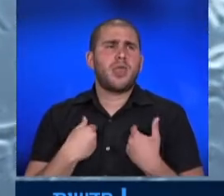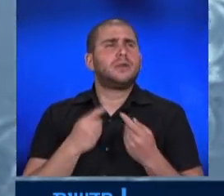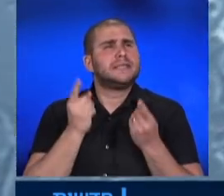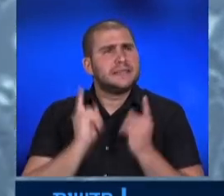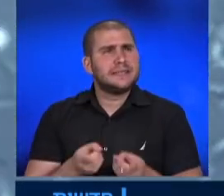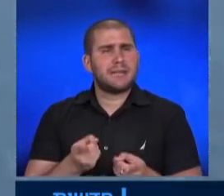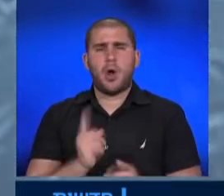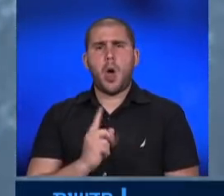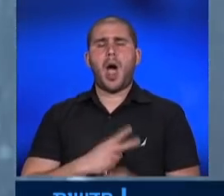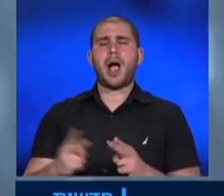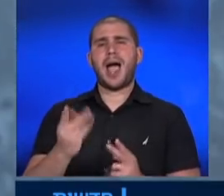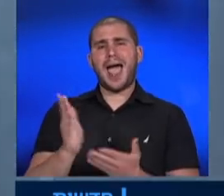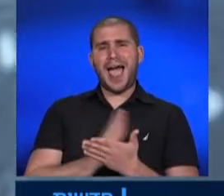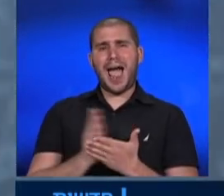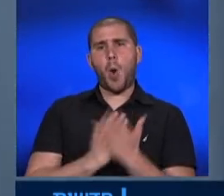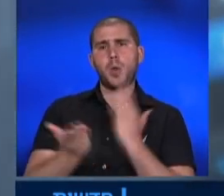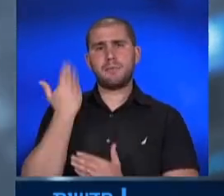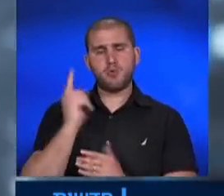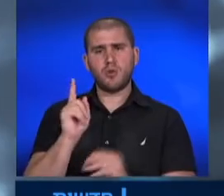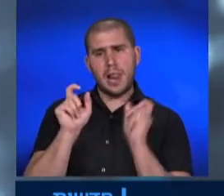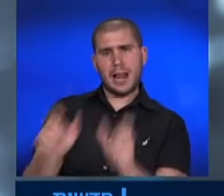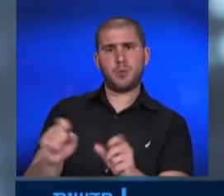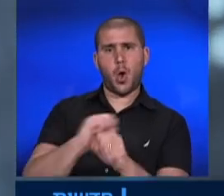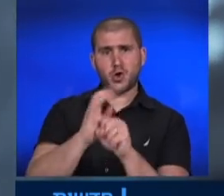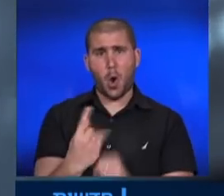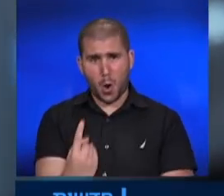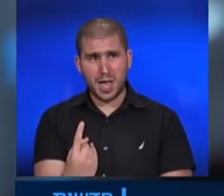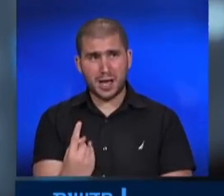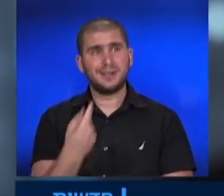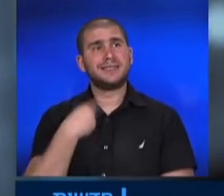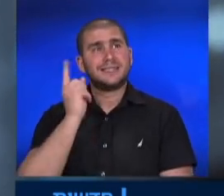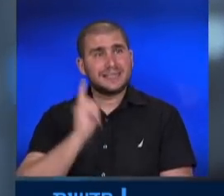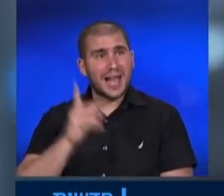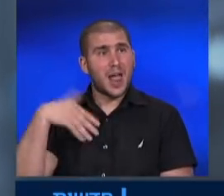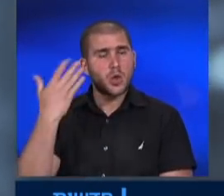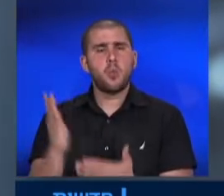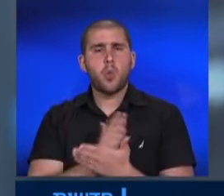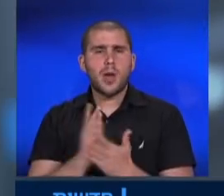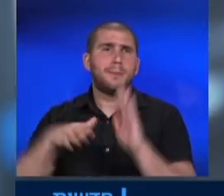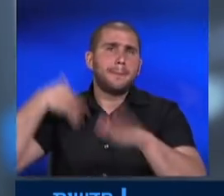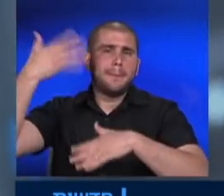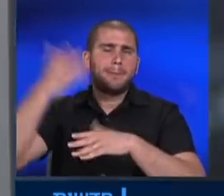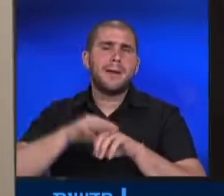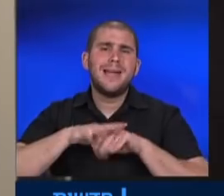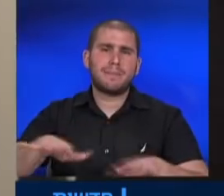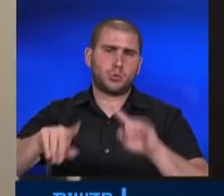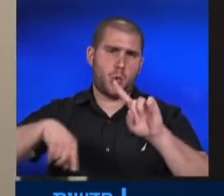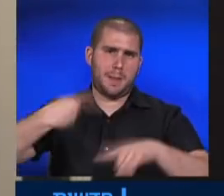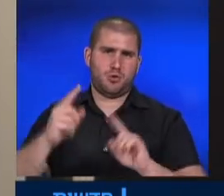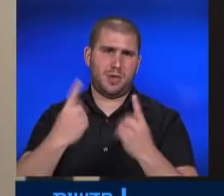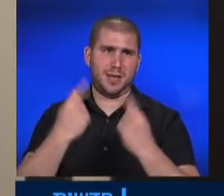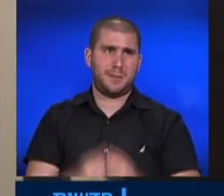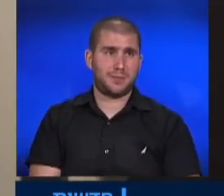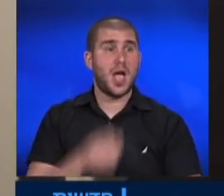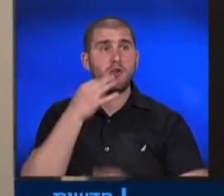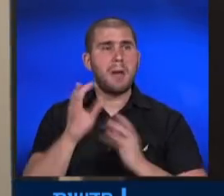רק להיערך כדי לעצור את הקורונה, אלא אנחנו נצטרך להיות מוכנים להתפרצות הבאה. שאלה, מה